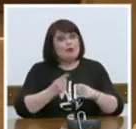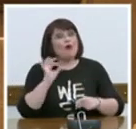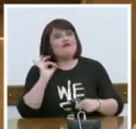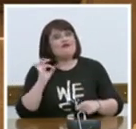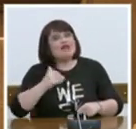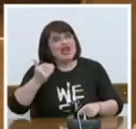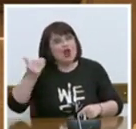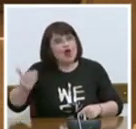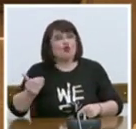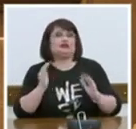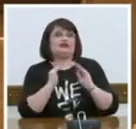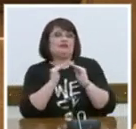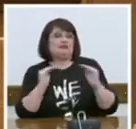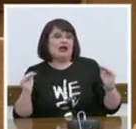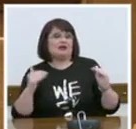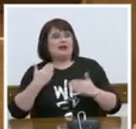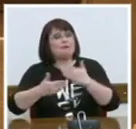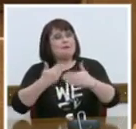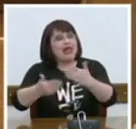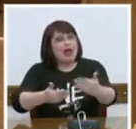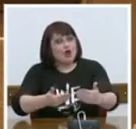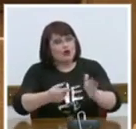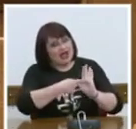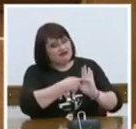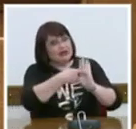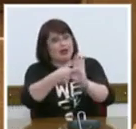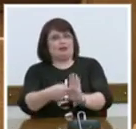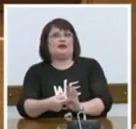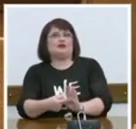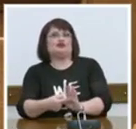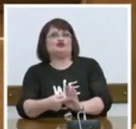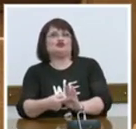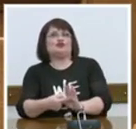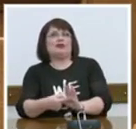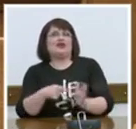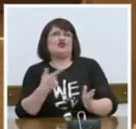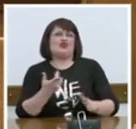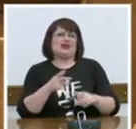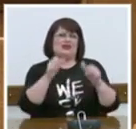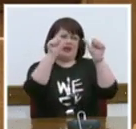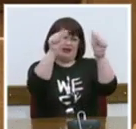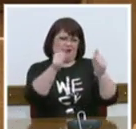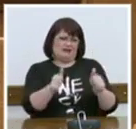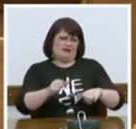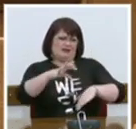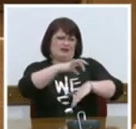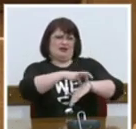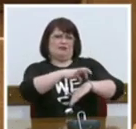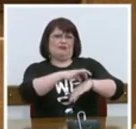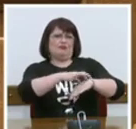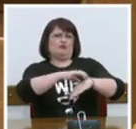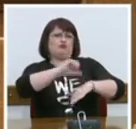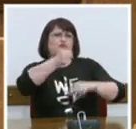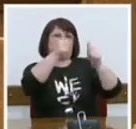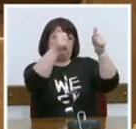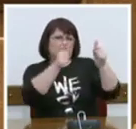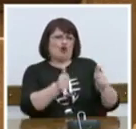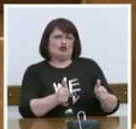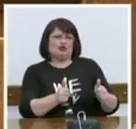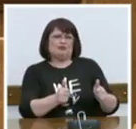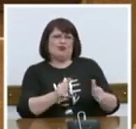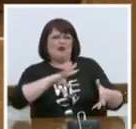την αιώνια προοπτική του ανθρώπου, τότε κάποια αρρωστημένα πρότυπα θα τους διδάξουν τη βία, την απληστία,